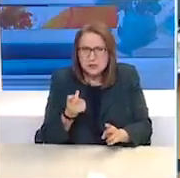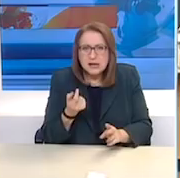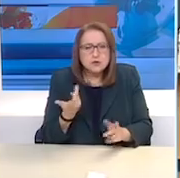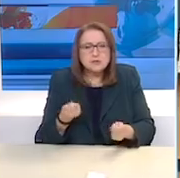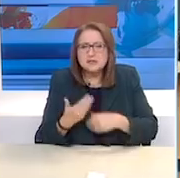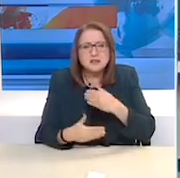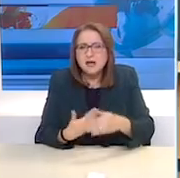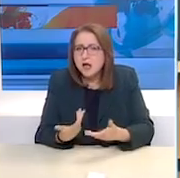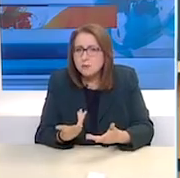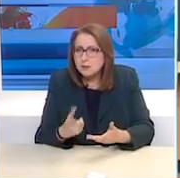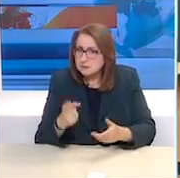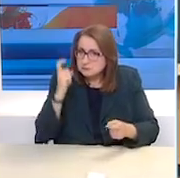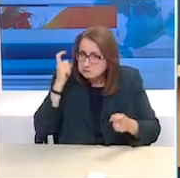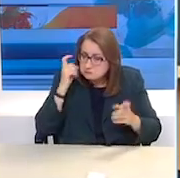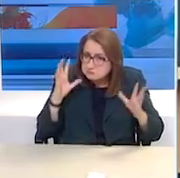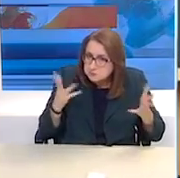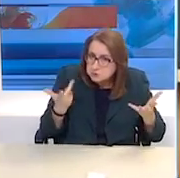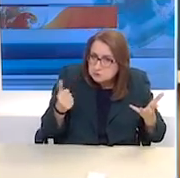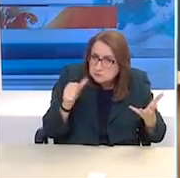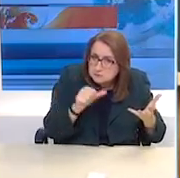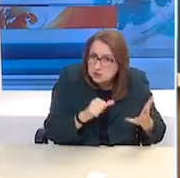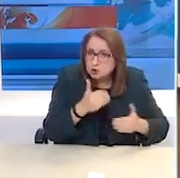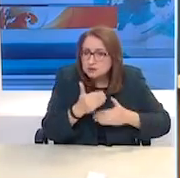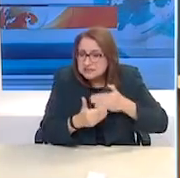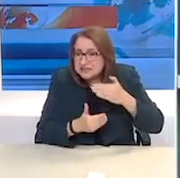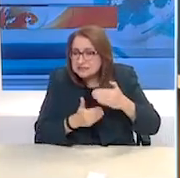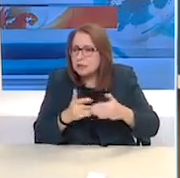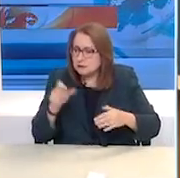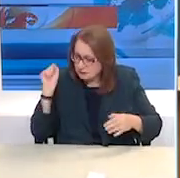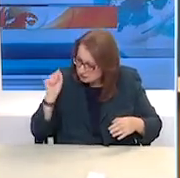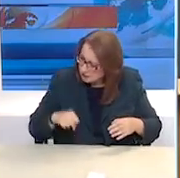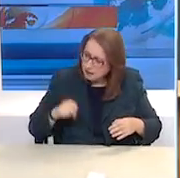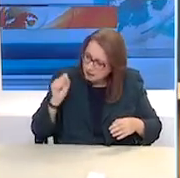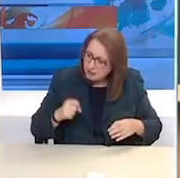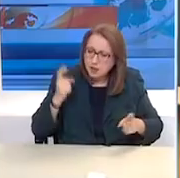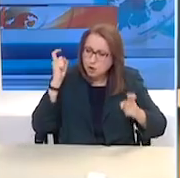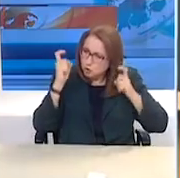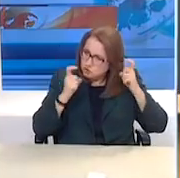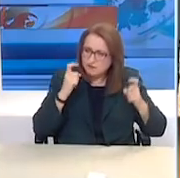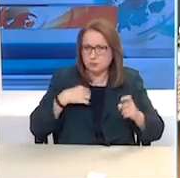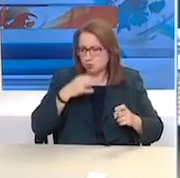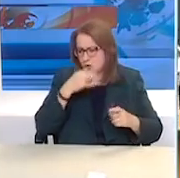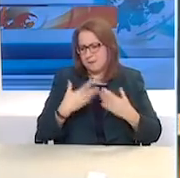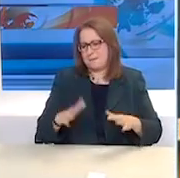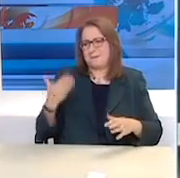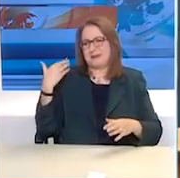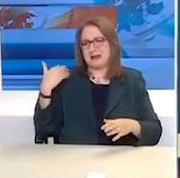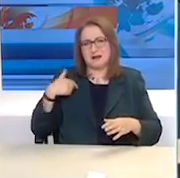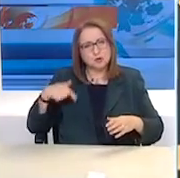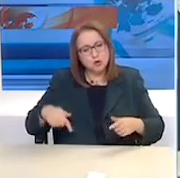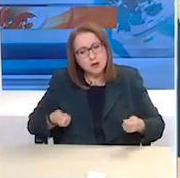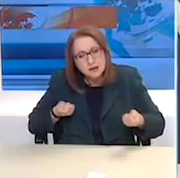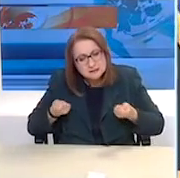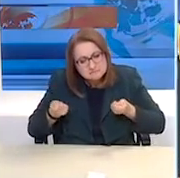Φυσικά και το εξετάζουμε, το είπα και προηγουμένως, και φυσικά και οργανωνόμαστε όλο και περισσότερο. Και υπάρχει ένας σχεδιασμός, ο